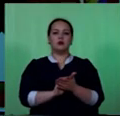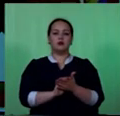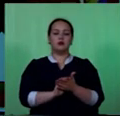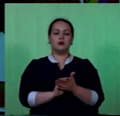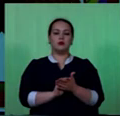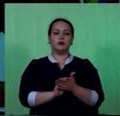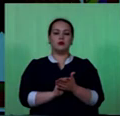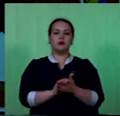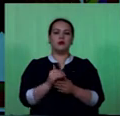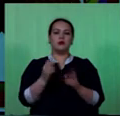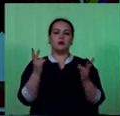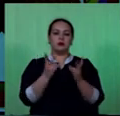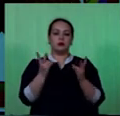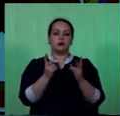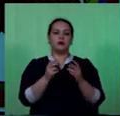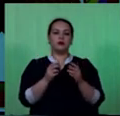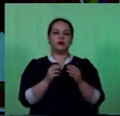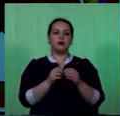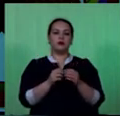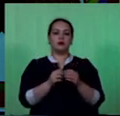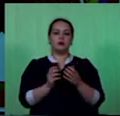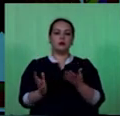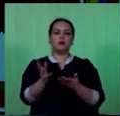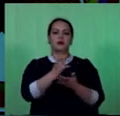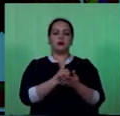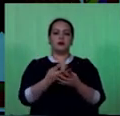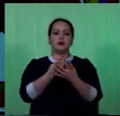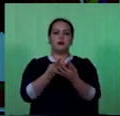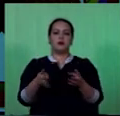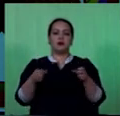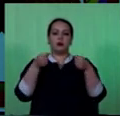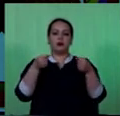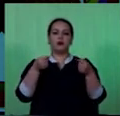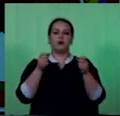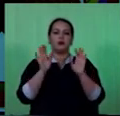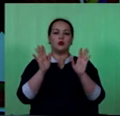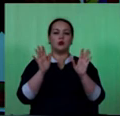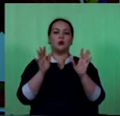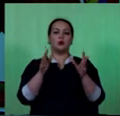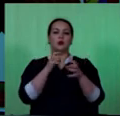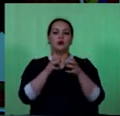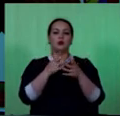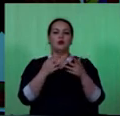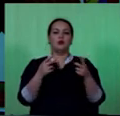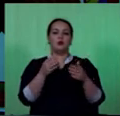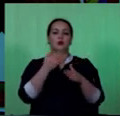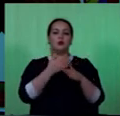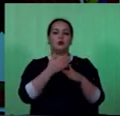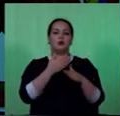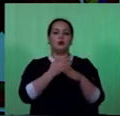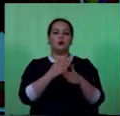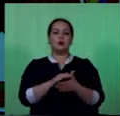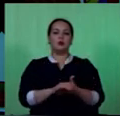вам нужно собрать в корзинку только овощи помогаем так еще